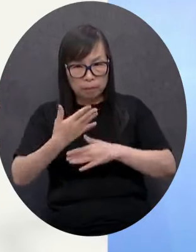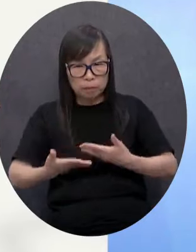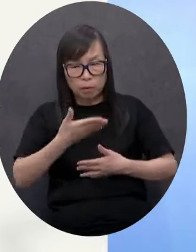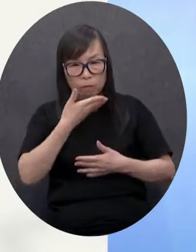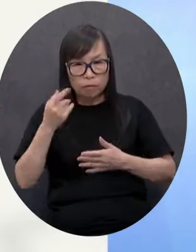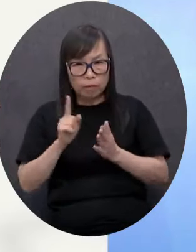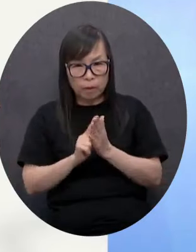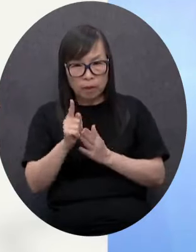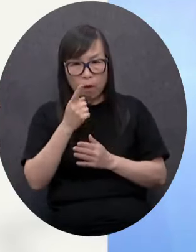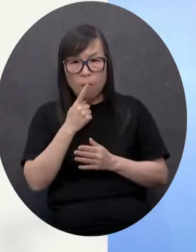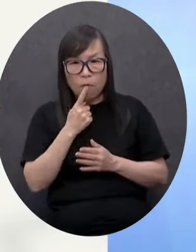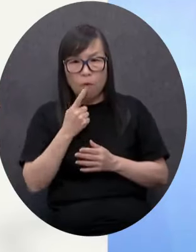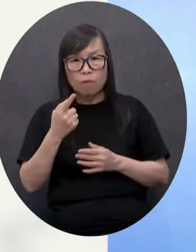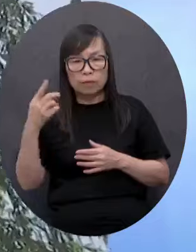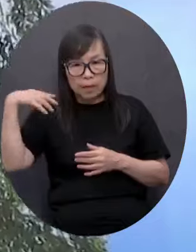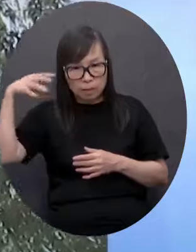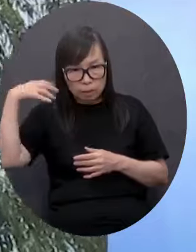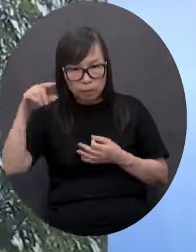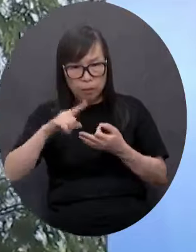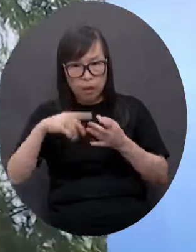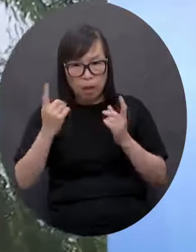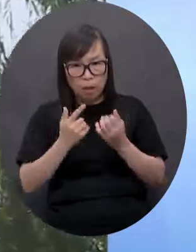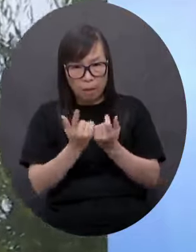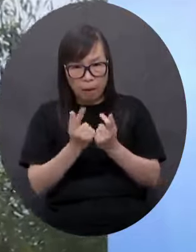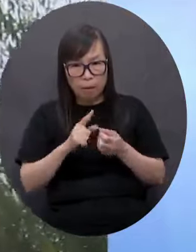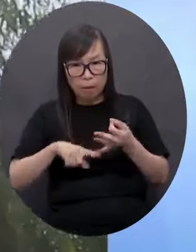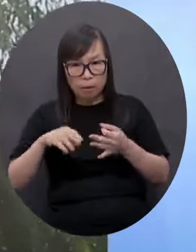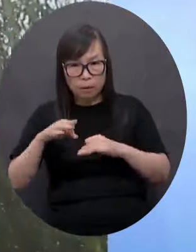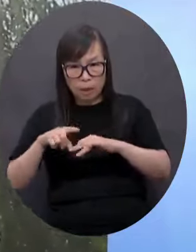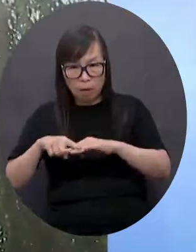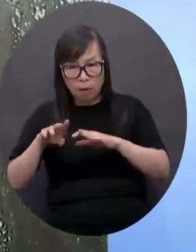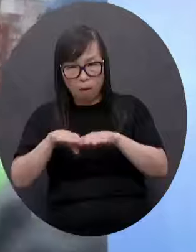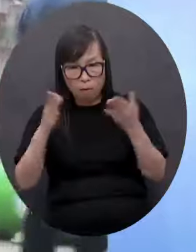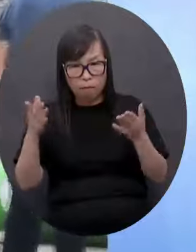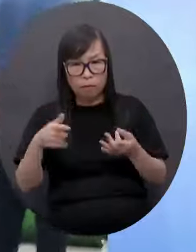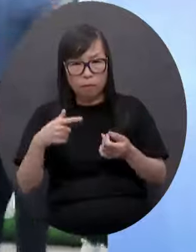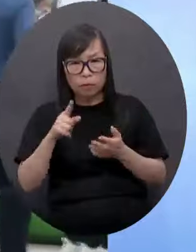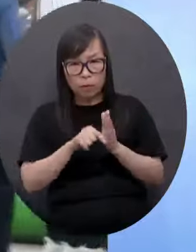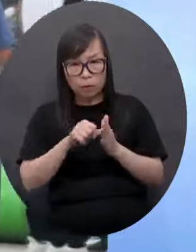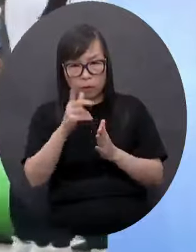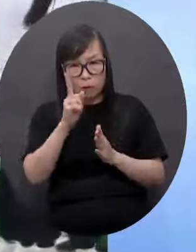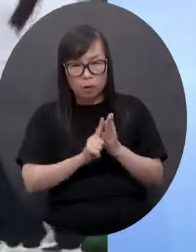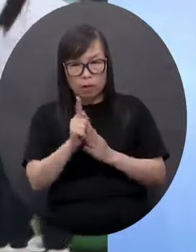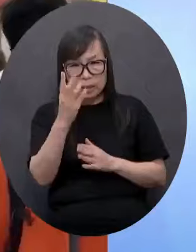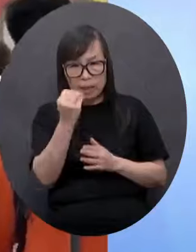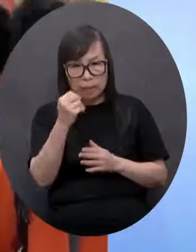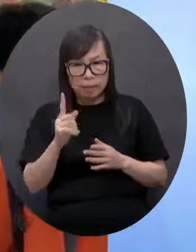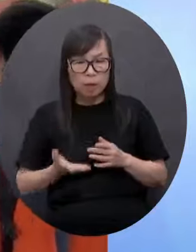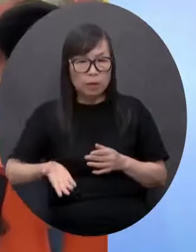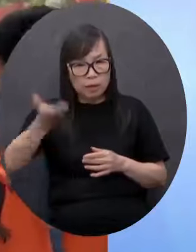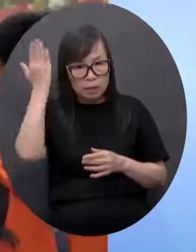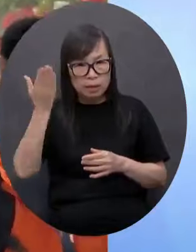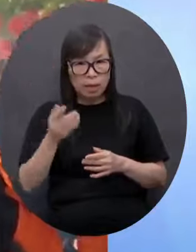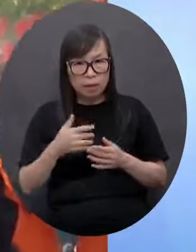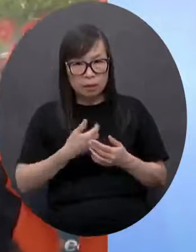级发布高温红色预警，话洛阳北部、郑州、开封等最高气温将会升到40度以上，